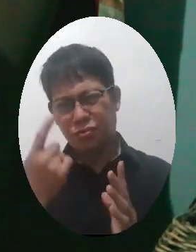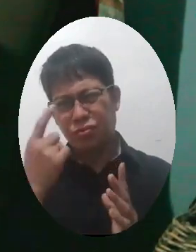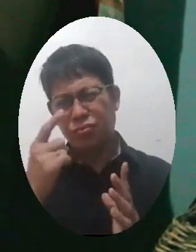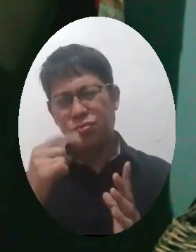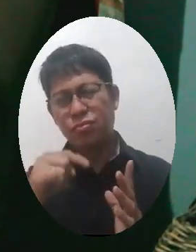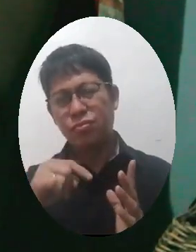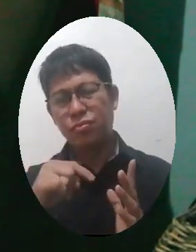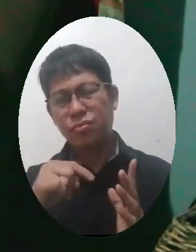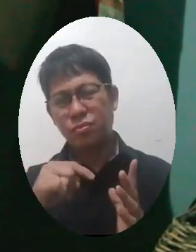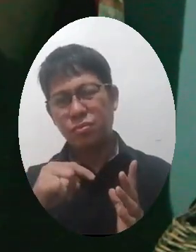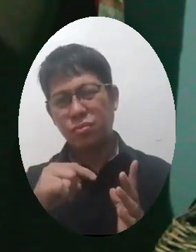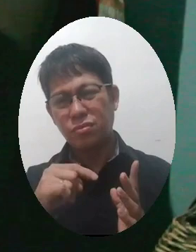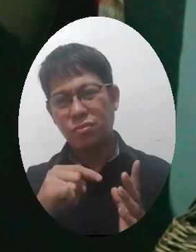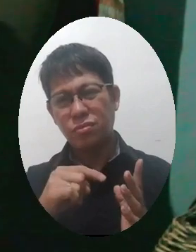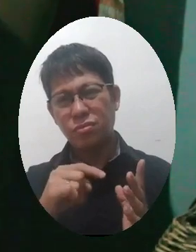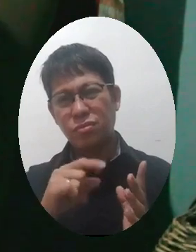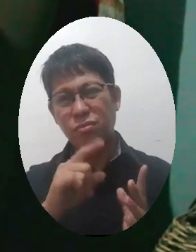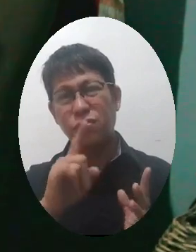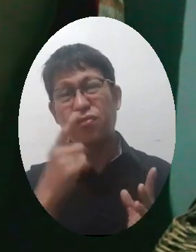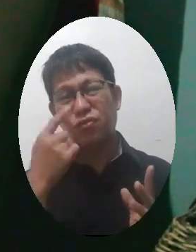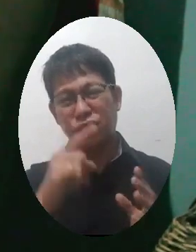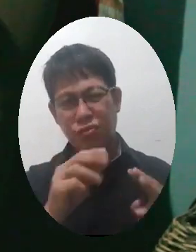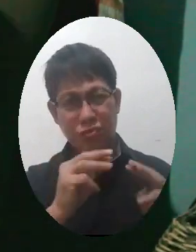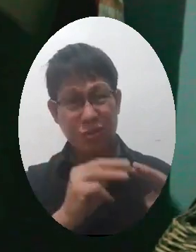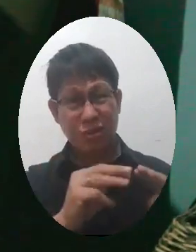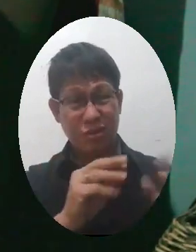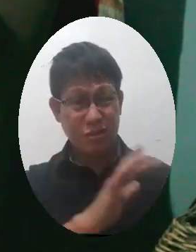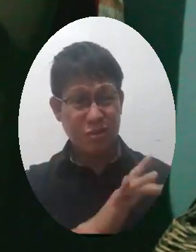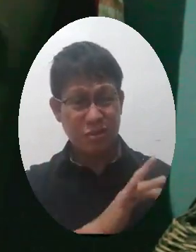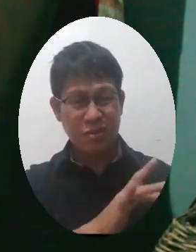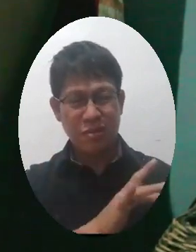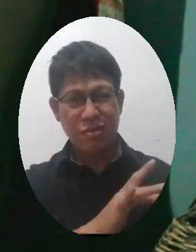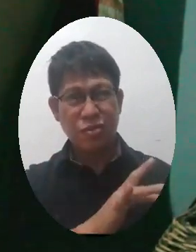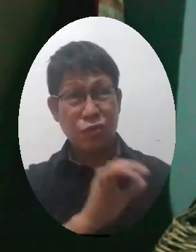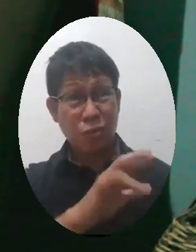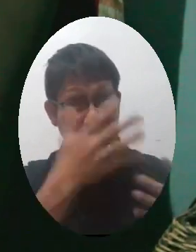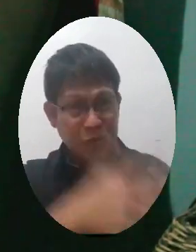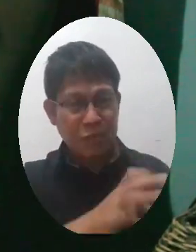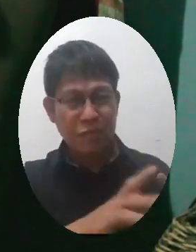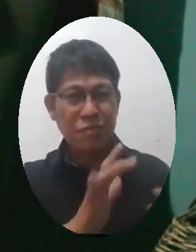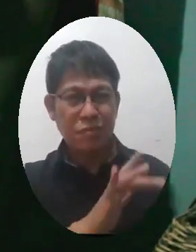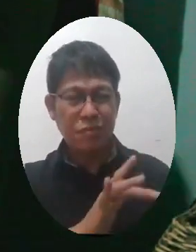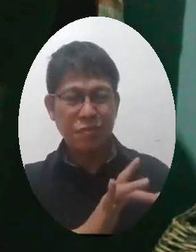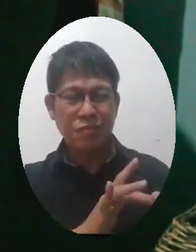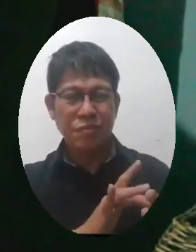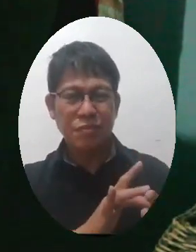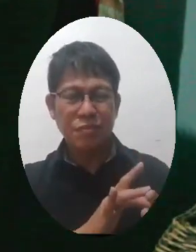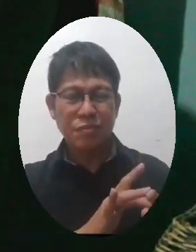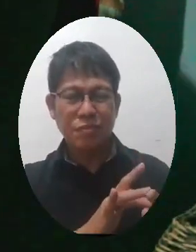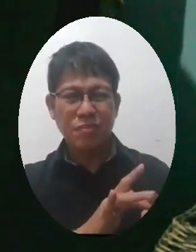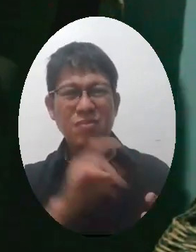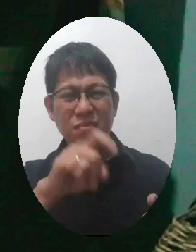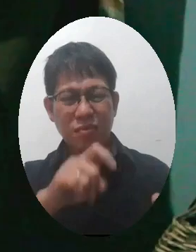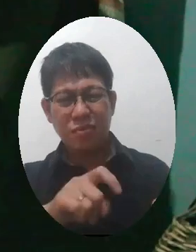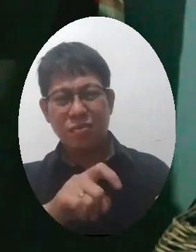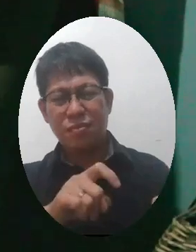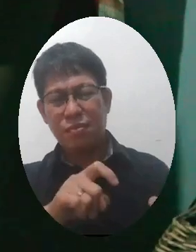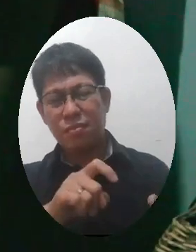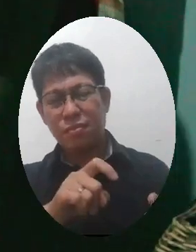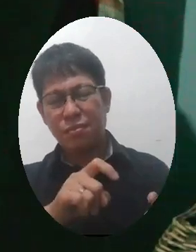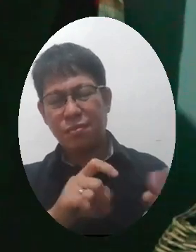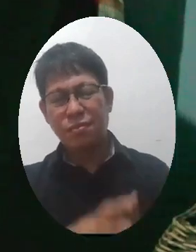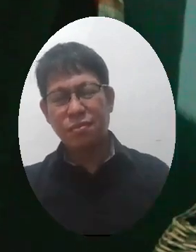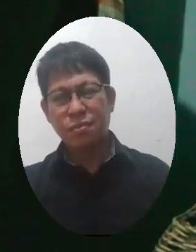magiging kailangan niya sa pagkatapos ng maintenance niya. Yun lang po yung pinakakailangan namin